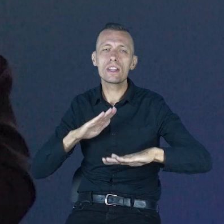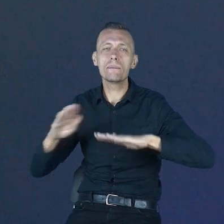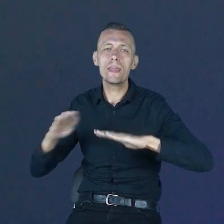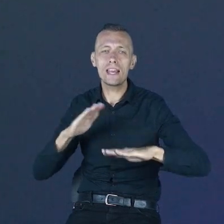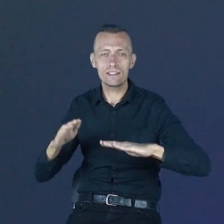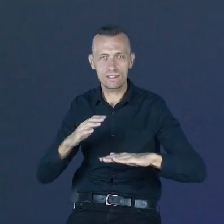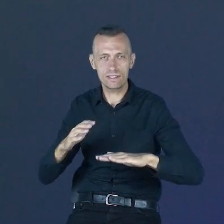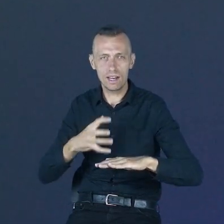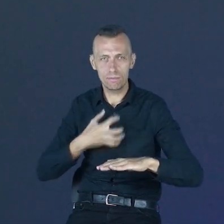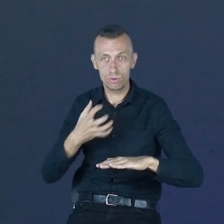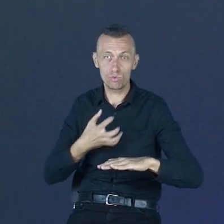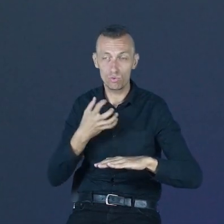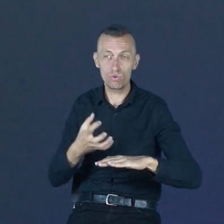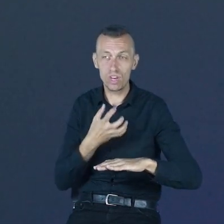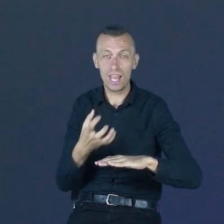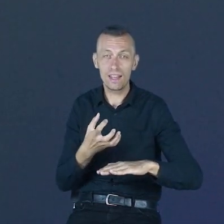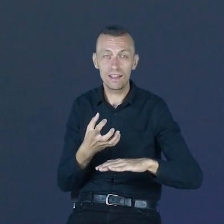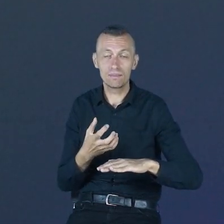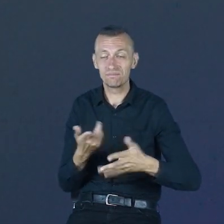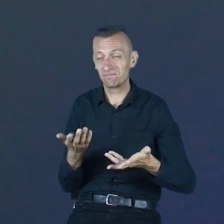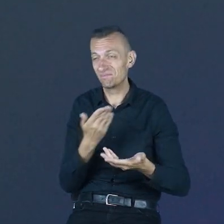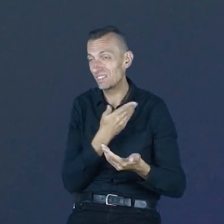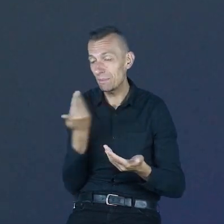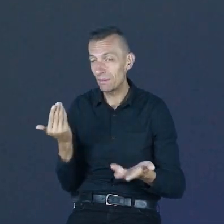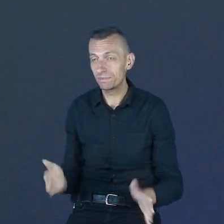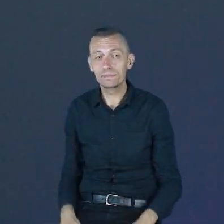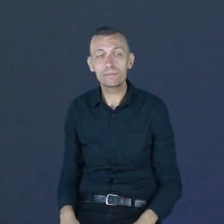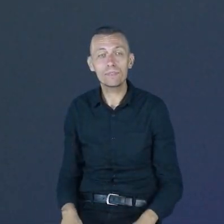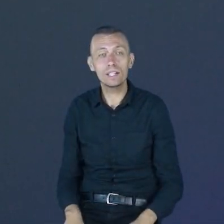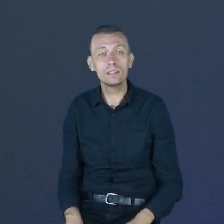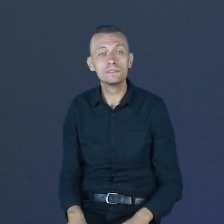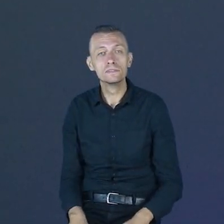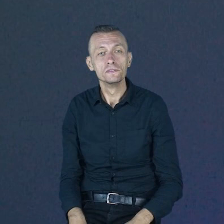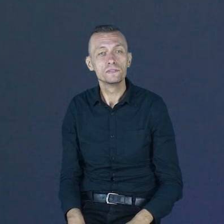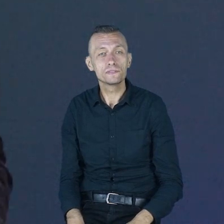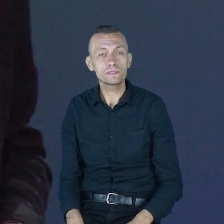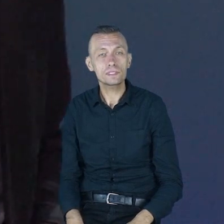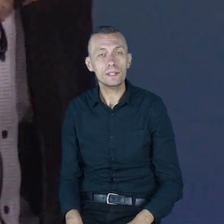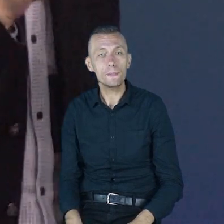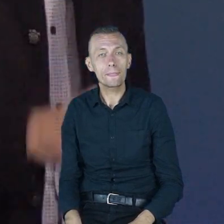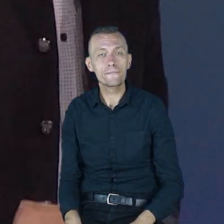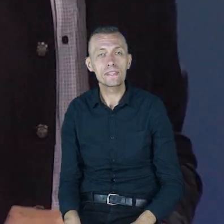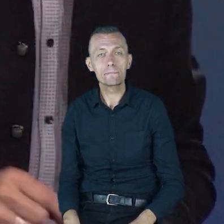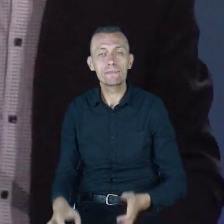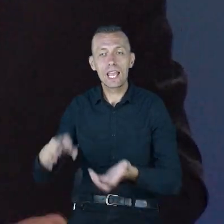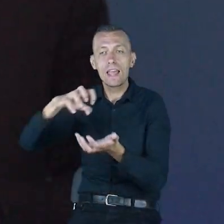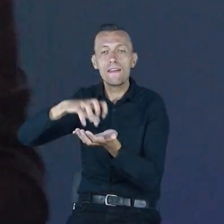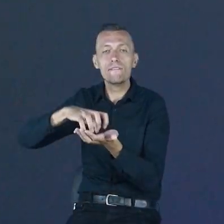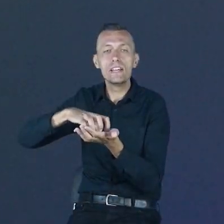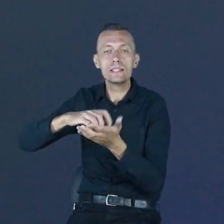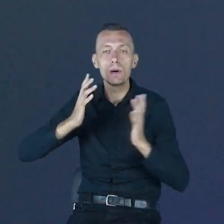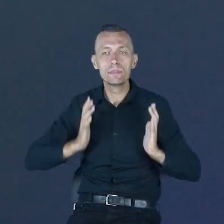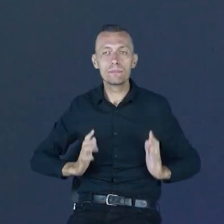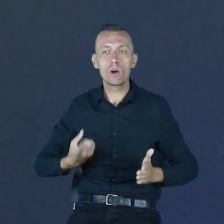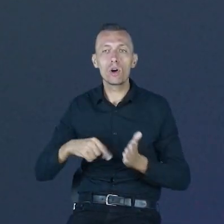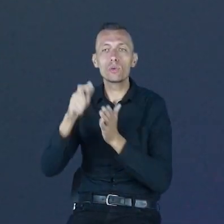Irlandii, to jej nie znajdziesz. Bo takiej wyspy nie ma. Twoją wyspą jest Chrystus Jezus i Jego